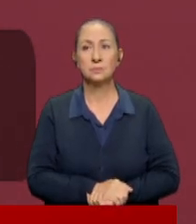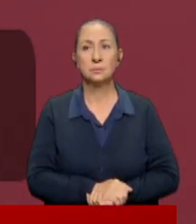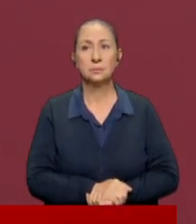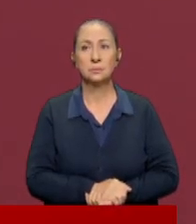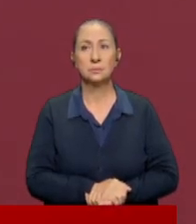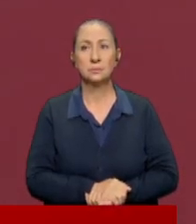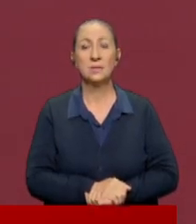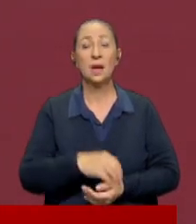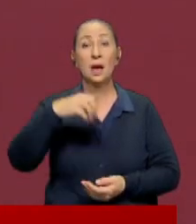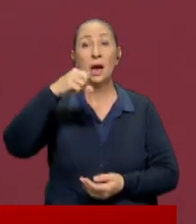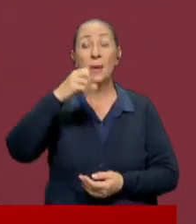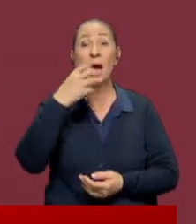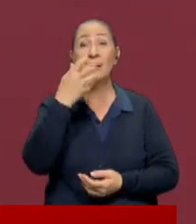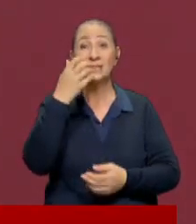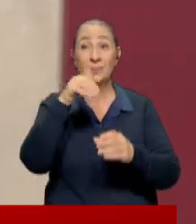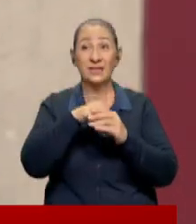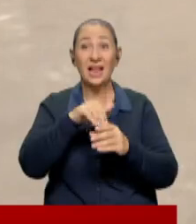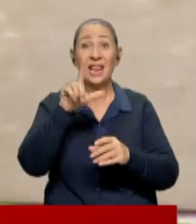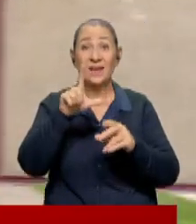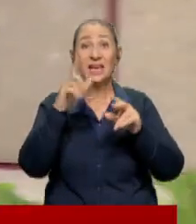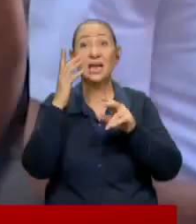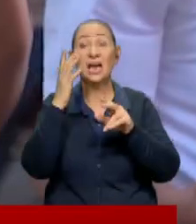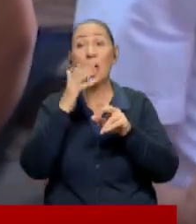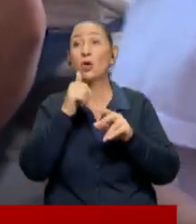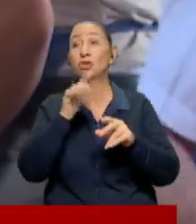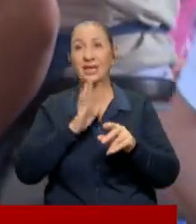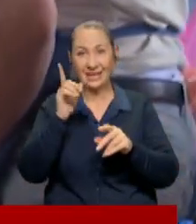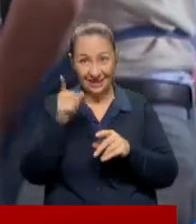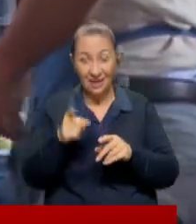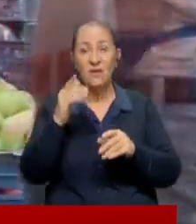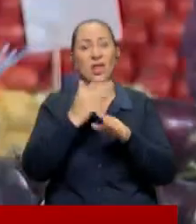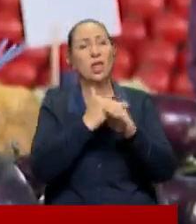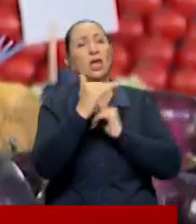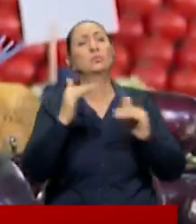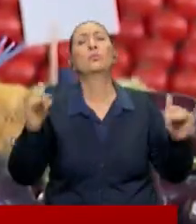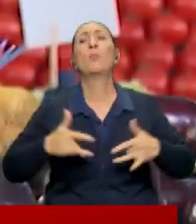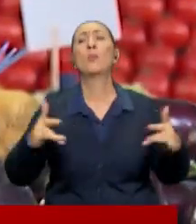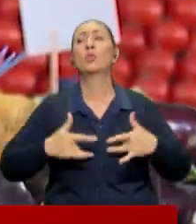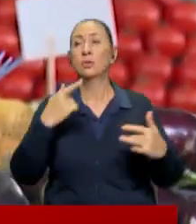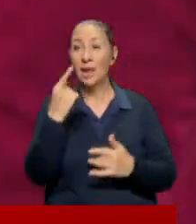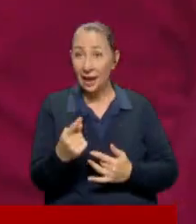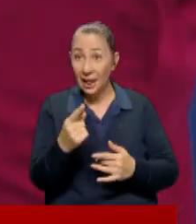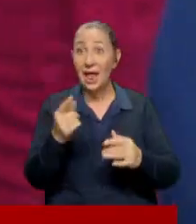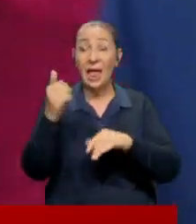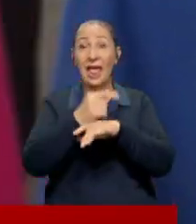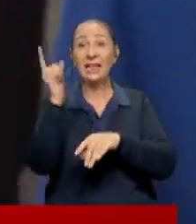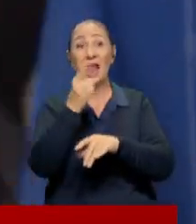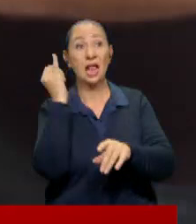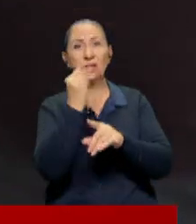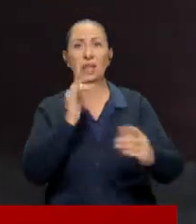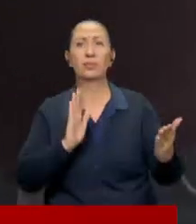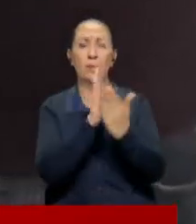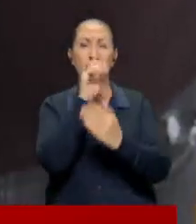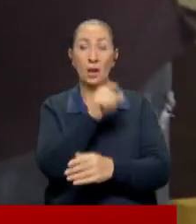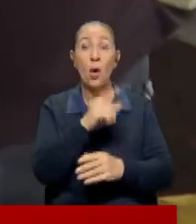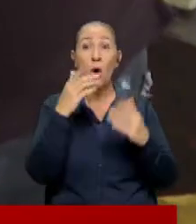medyaya bakmayın siz. AK Parti Amasya Milletvekili Levent Karahocagil, vatandaşın memnuniyetinden söz ederken iktidara yönelen eleştirilere tepki